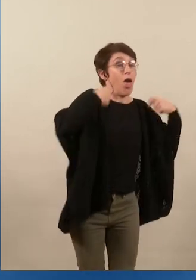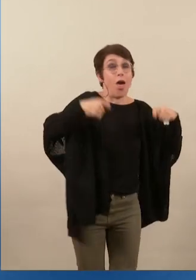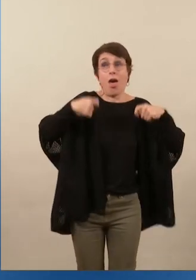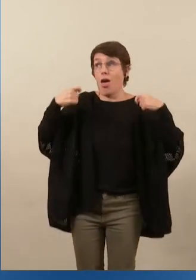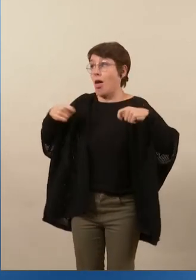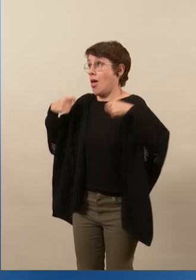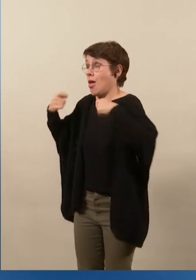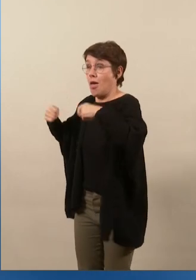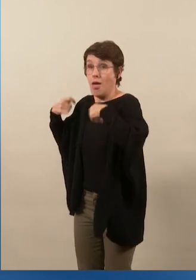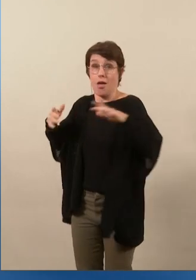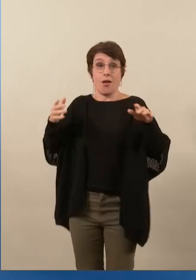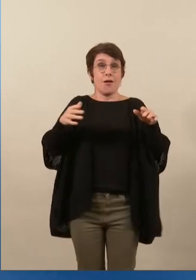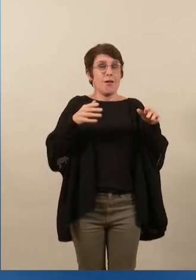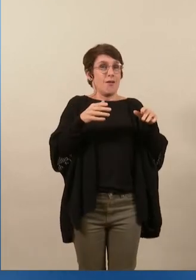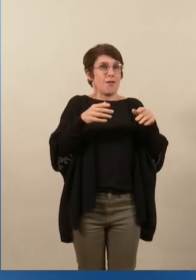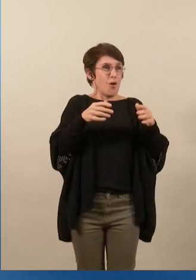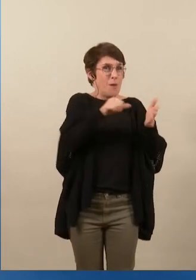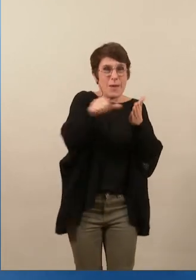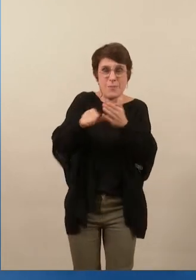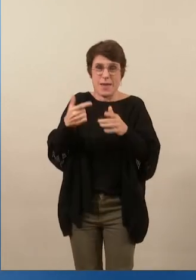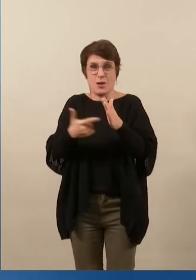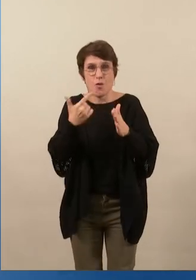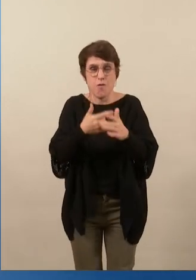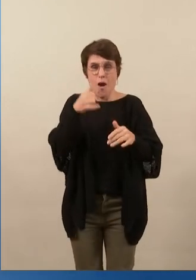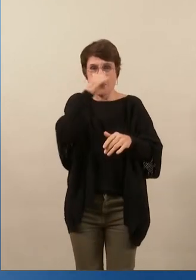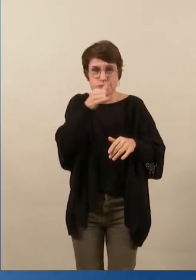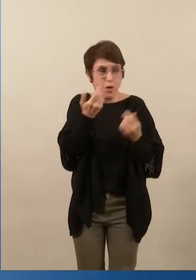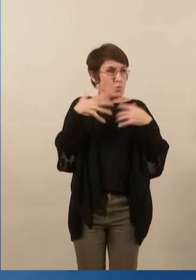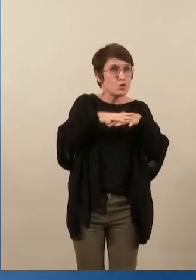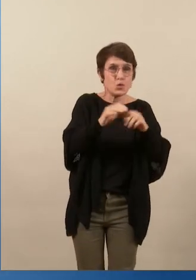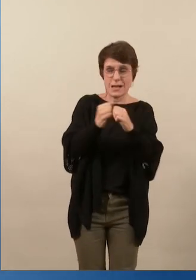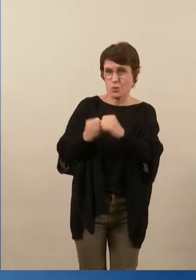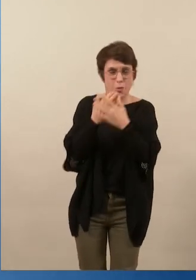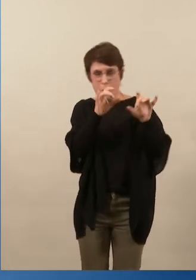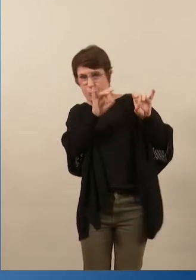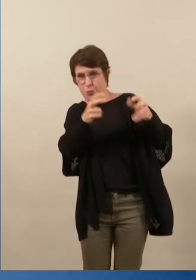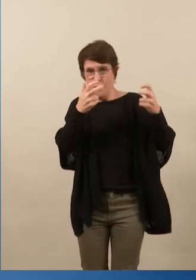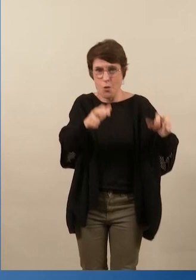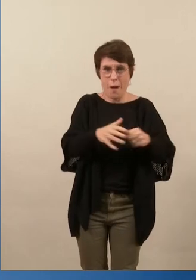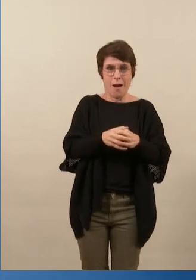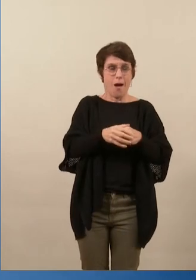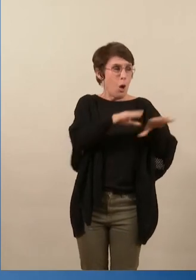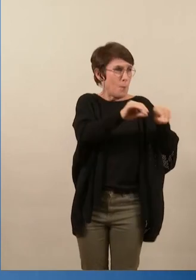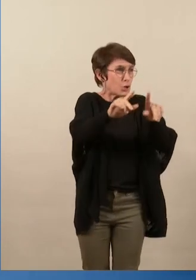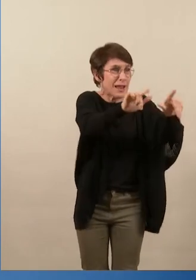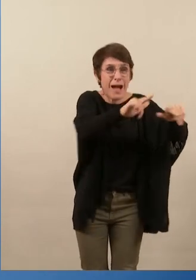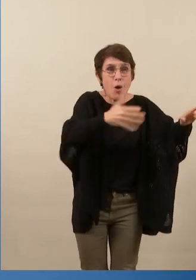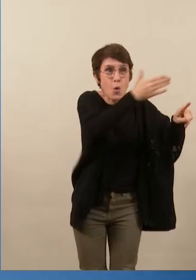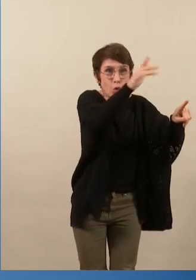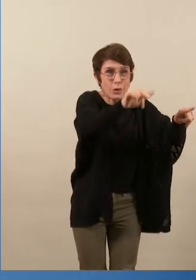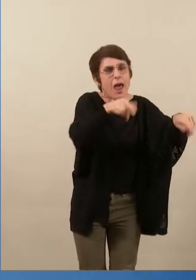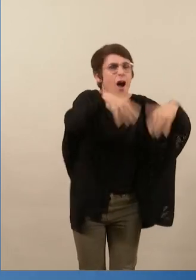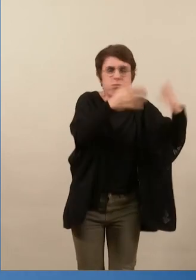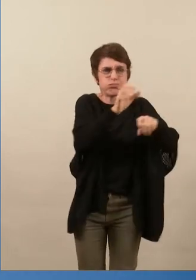locau vacant à l'absence de mutualisation avec la métropole avec les recrutements de postes qui existent ailleurs tout ceci